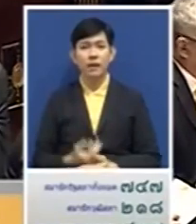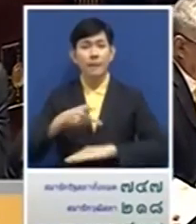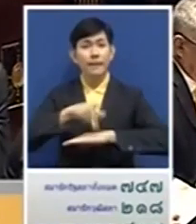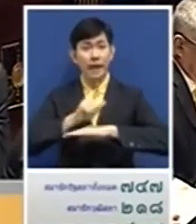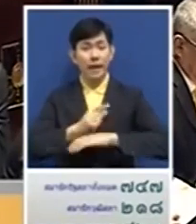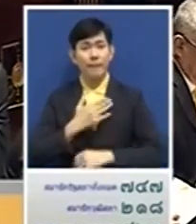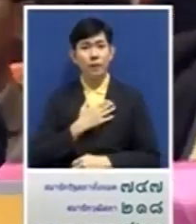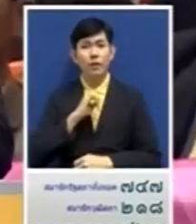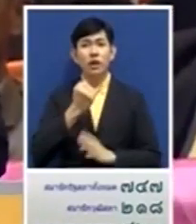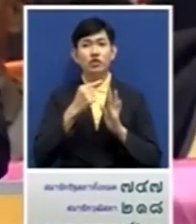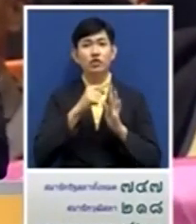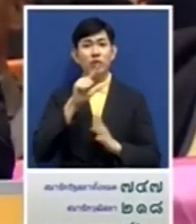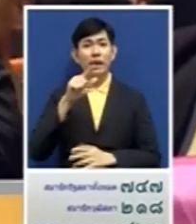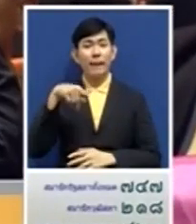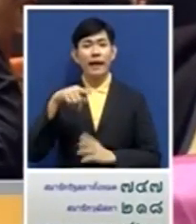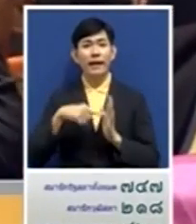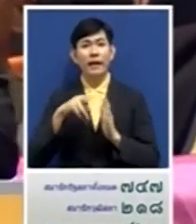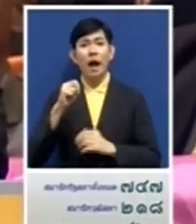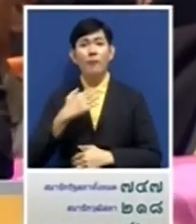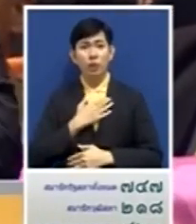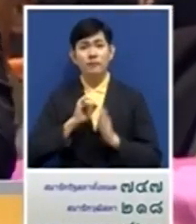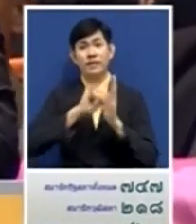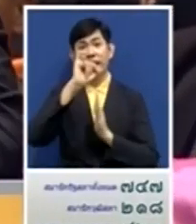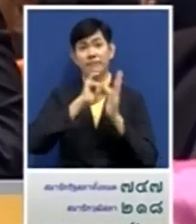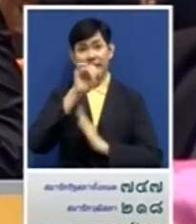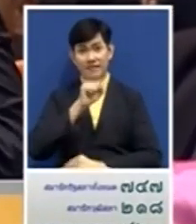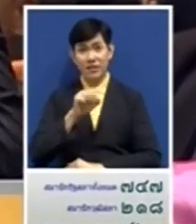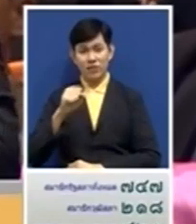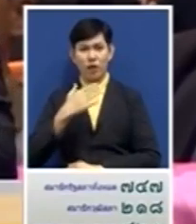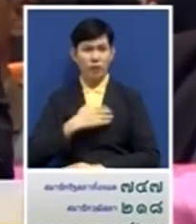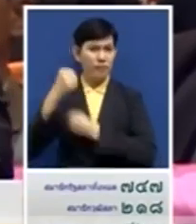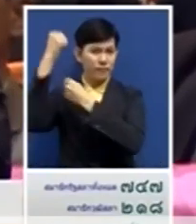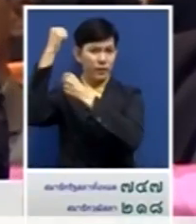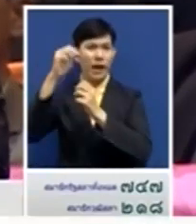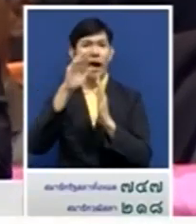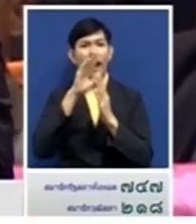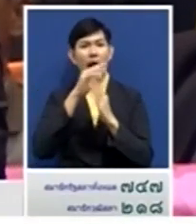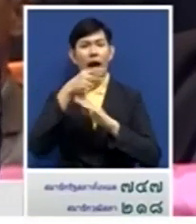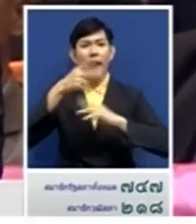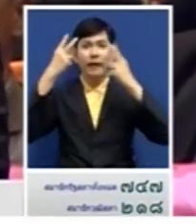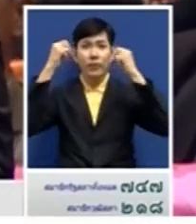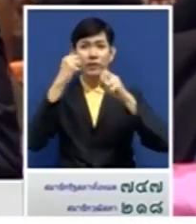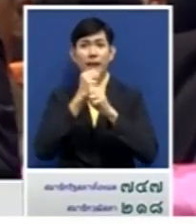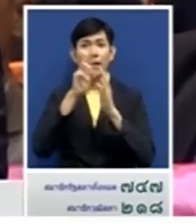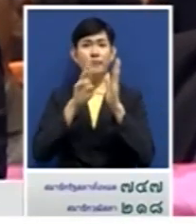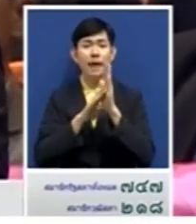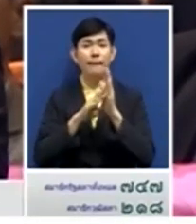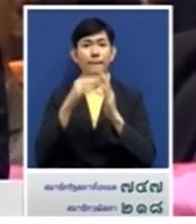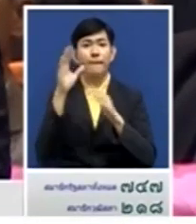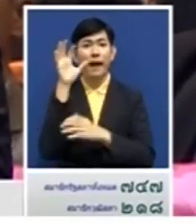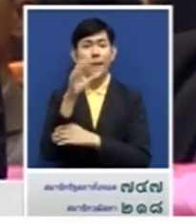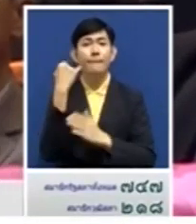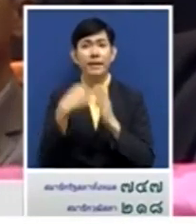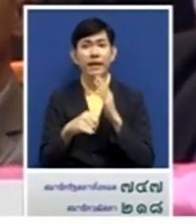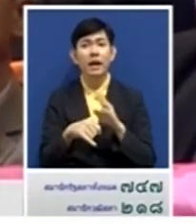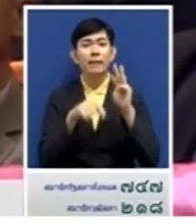ล่วงเลยถึงวันที่27กรกฎาคมหรือว่าวันพรุ่งนี้ขัดข้องหรือไม่ก็ไม่ขัดข้องนะครับทางเพื่อไทยว่าไม่ขัดข้องยินดีเลยขณะ